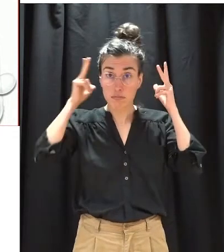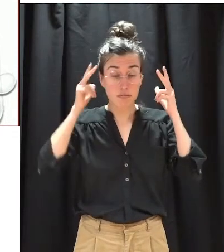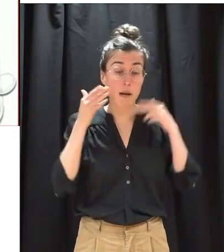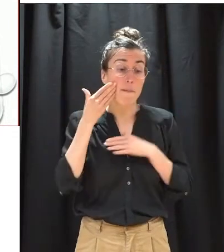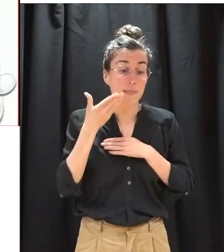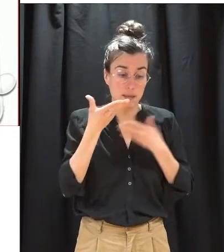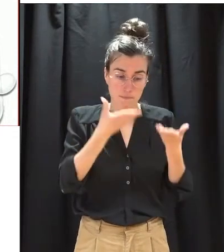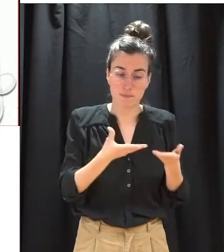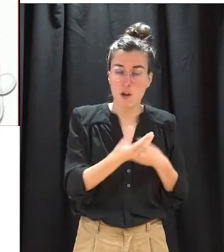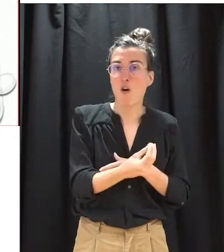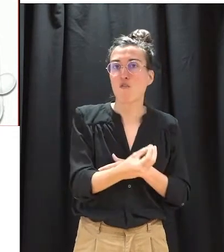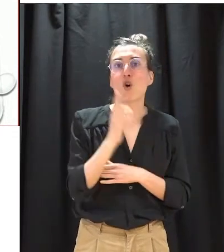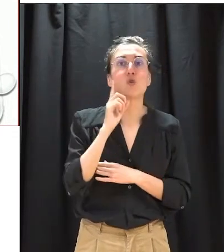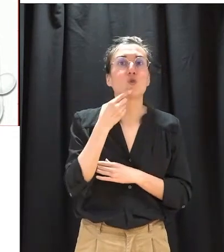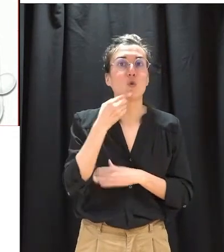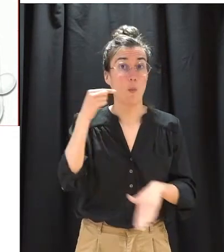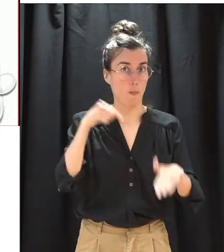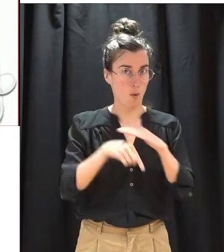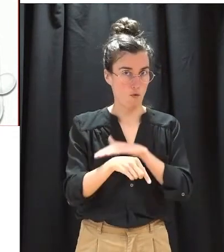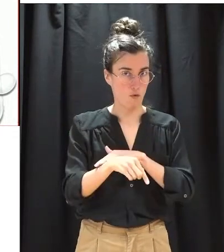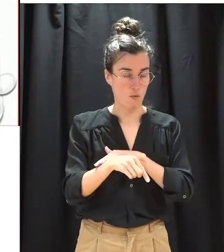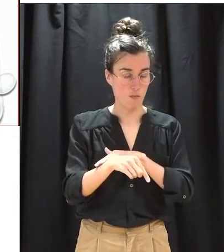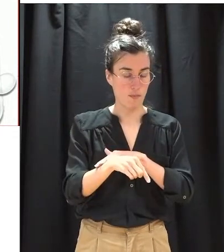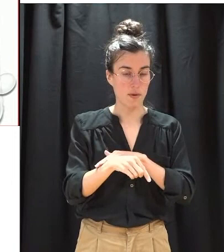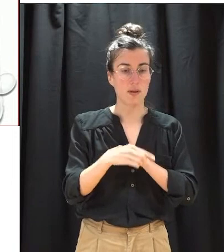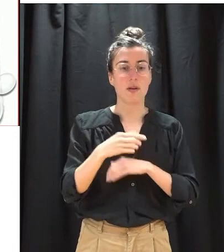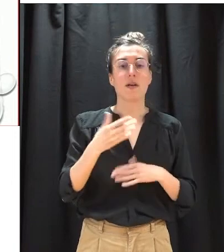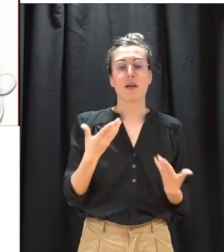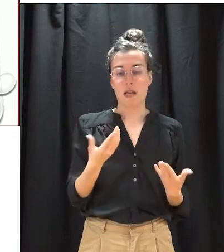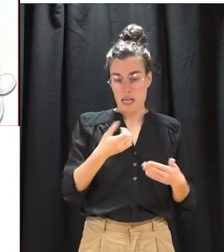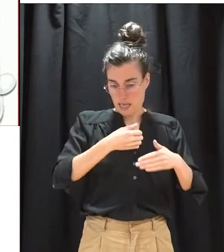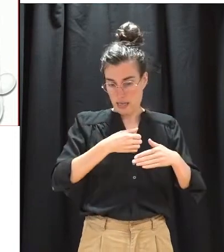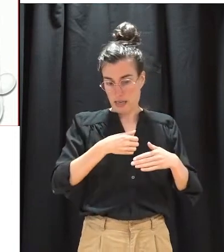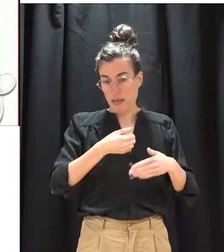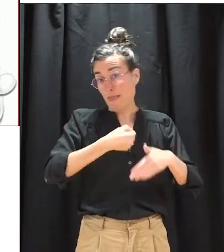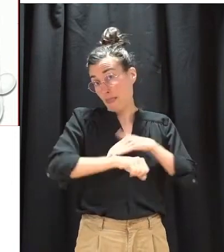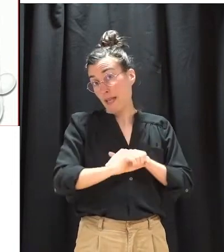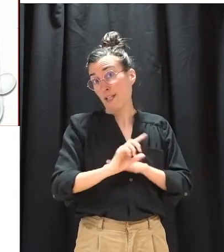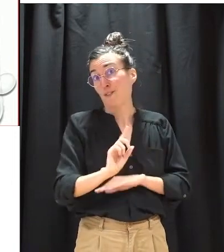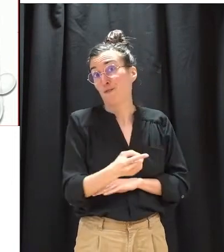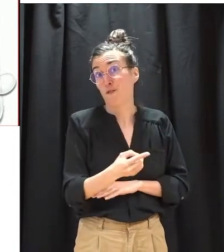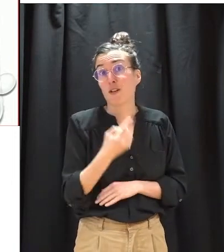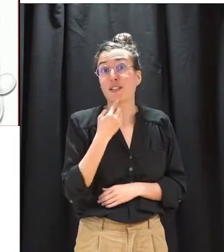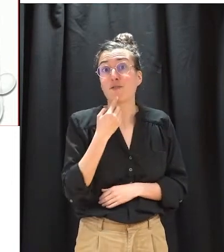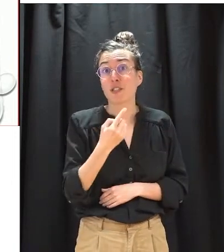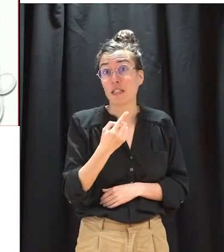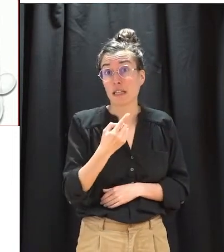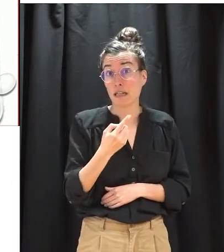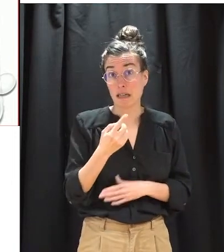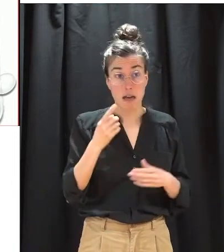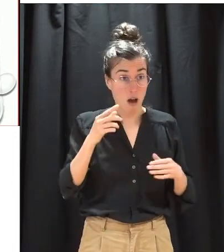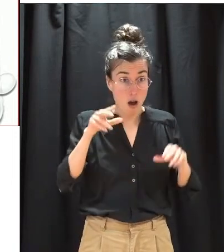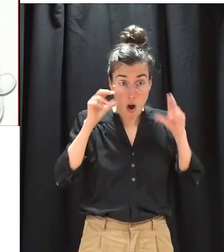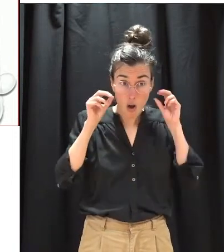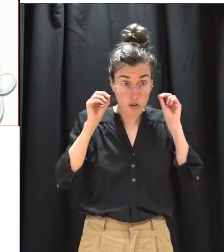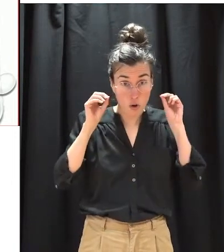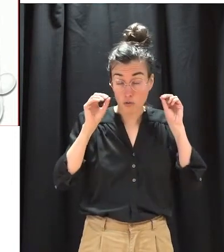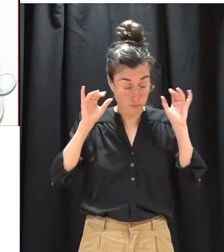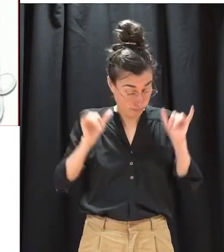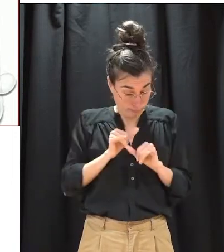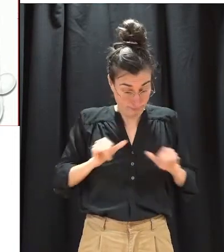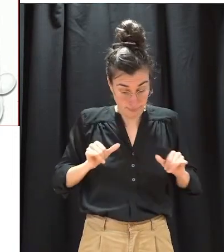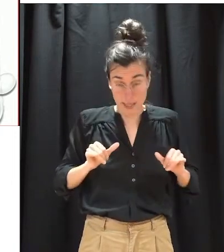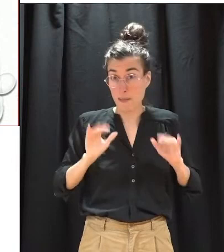temps donc, qui ont une surdité congénitale, c'est-à-dire qu'ils n'ont jamais entendu, même dans le ventre de leur mère, ou alors on va proposer